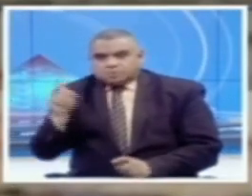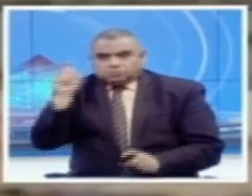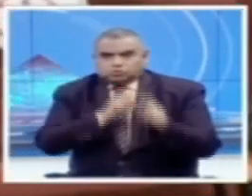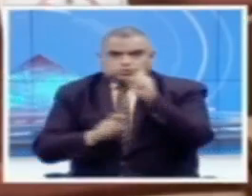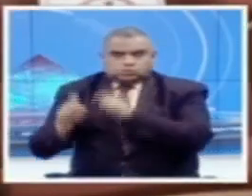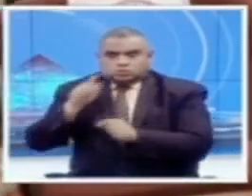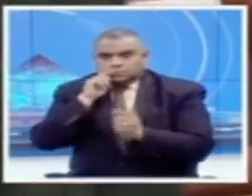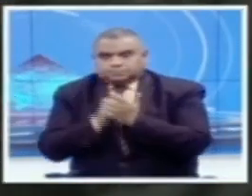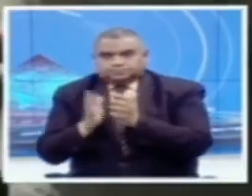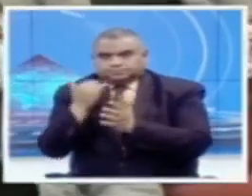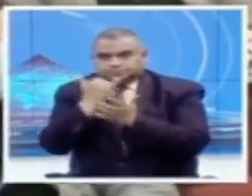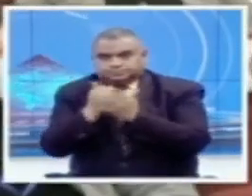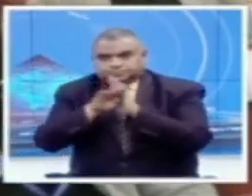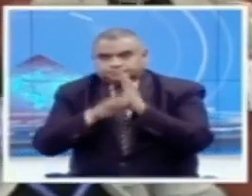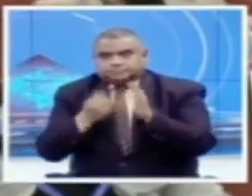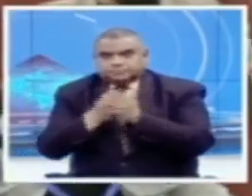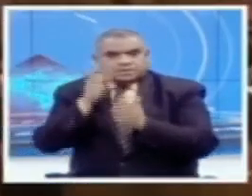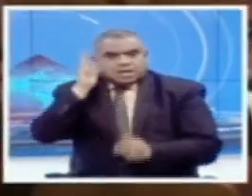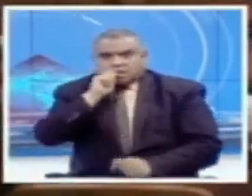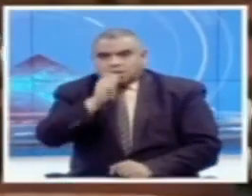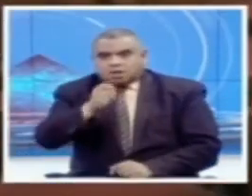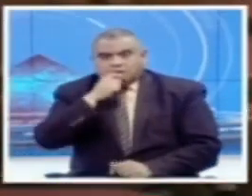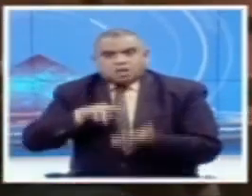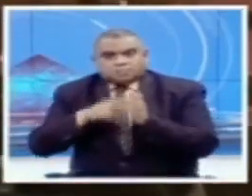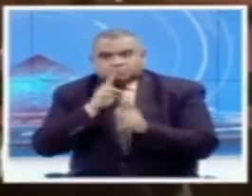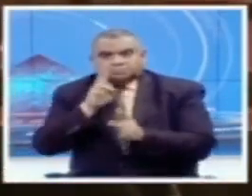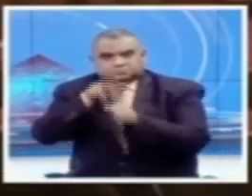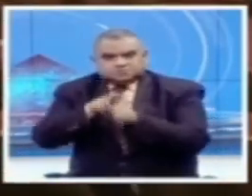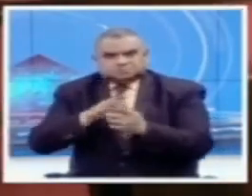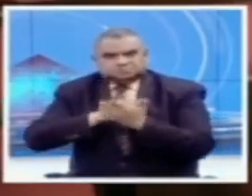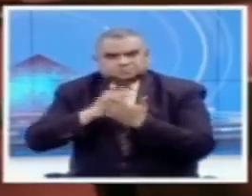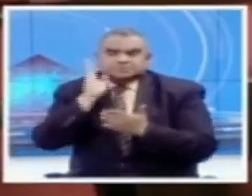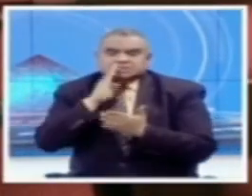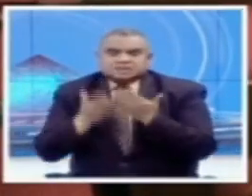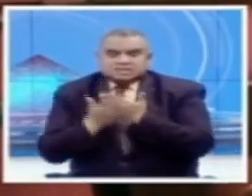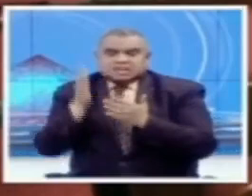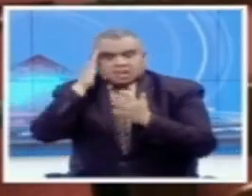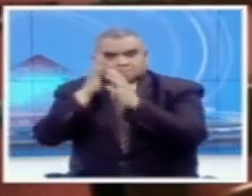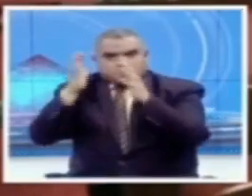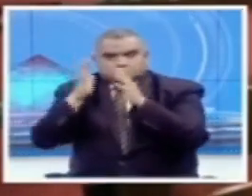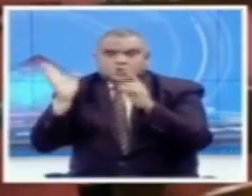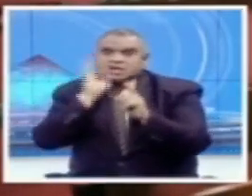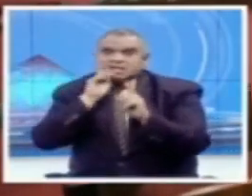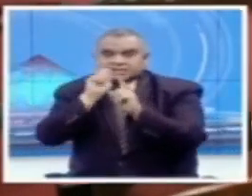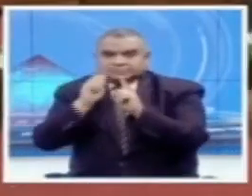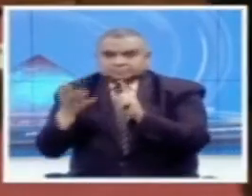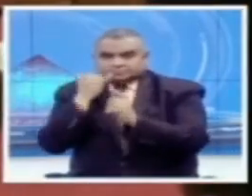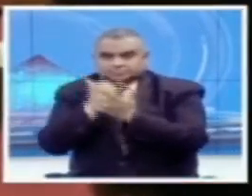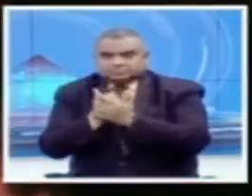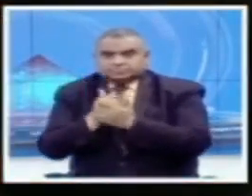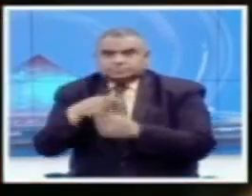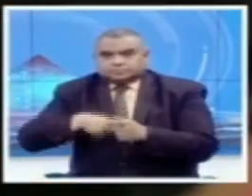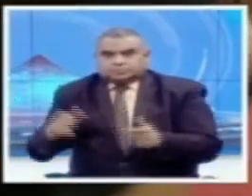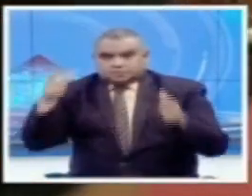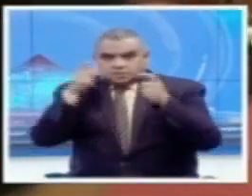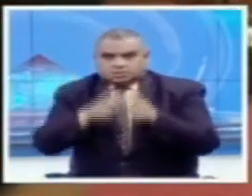حاجات تخص الوطن، بيتكلموا على الإعلام وتأثيره على الإعلام وصناعة الوعي على الإعلام والتغييب. خلال هذه